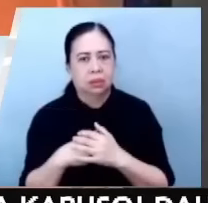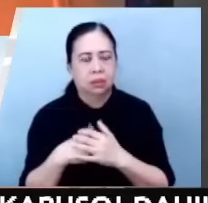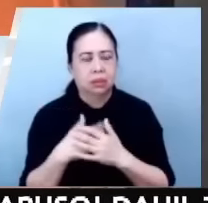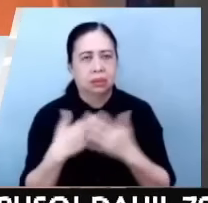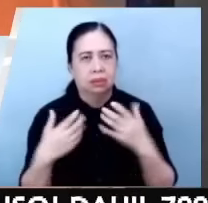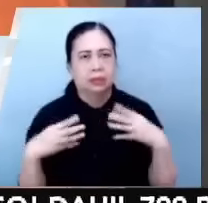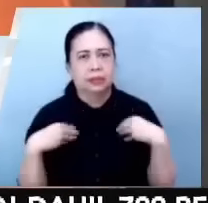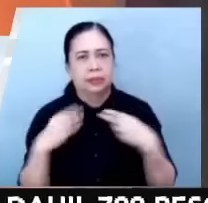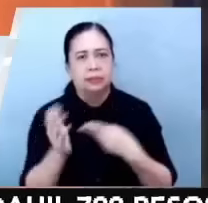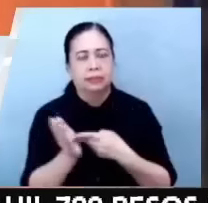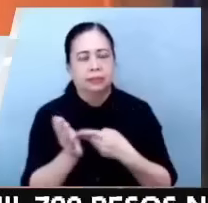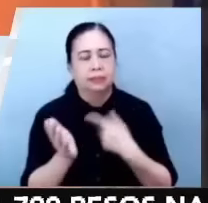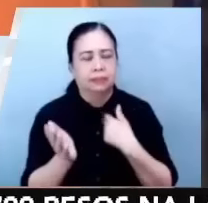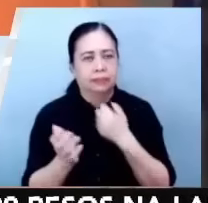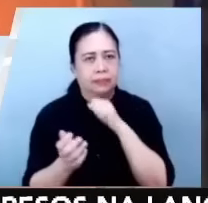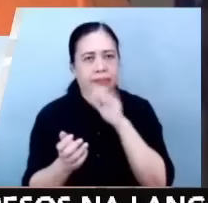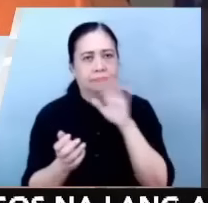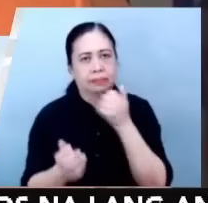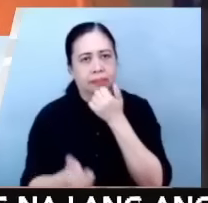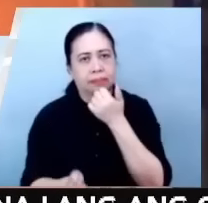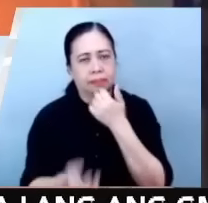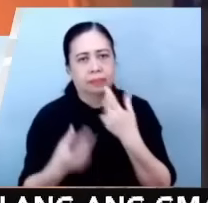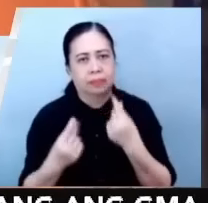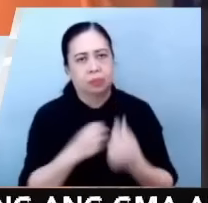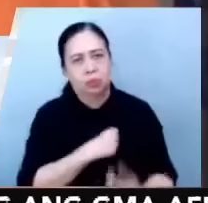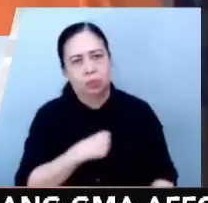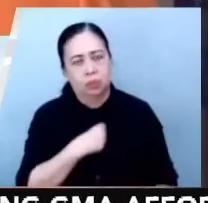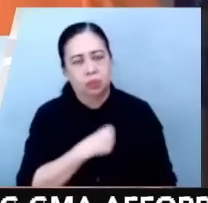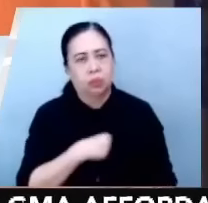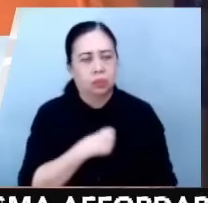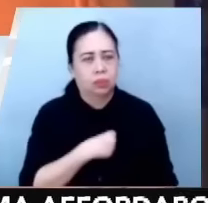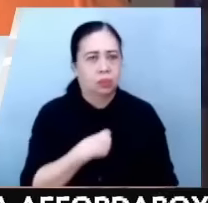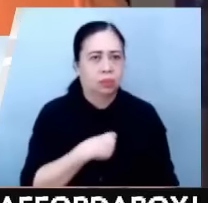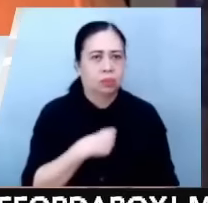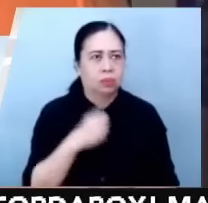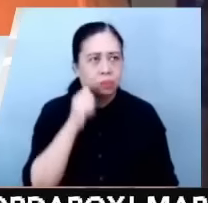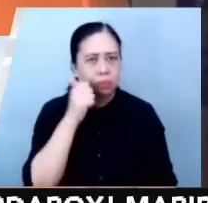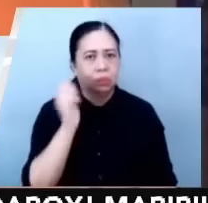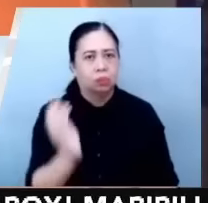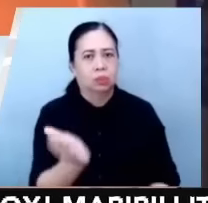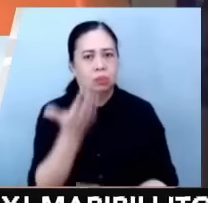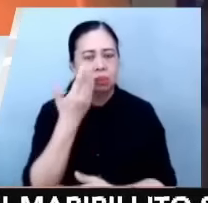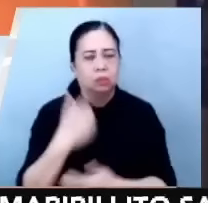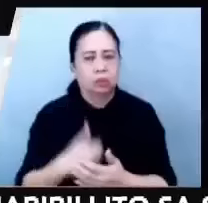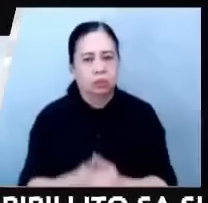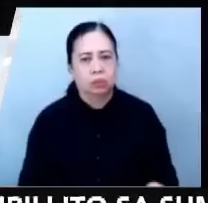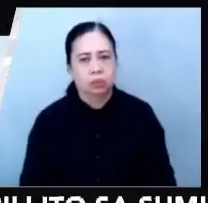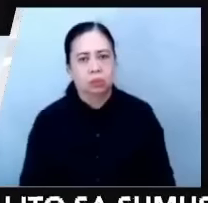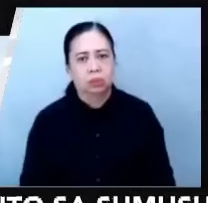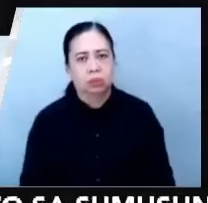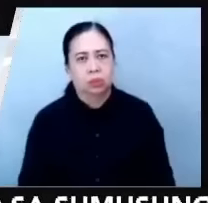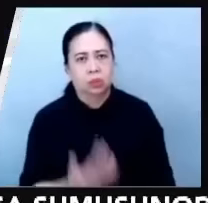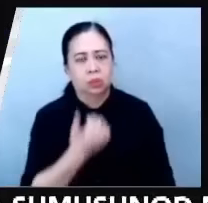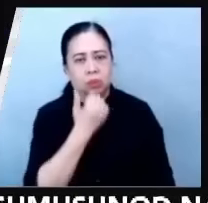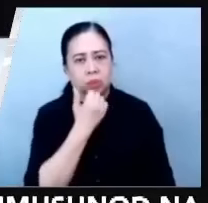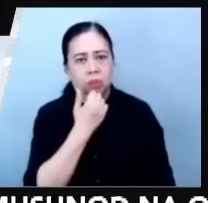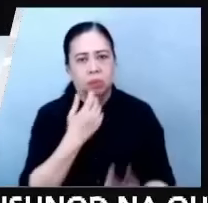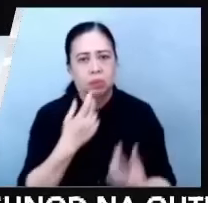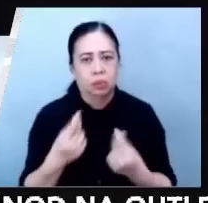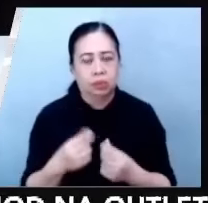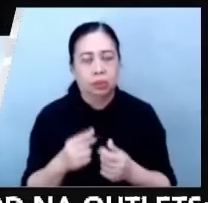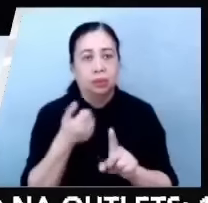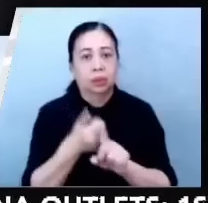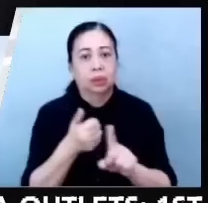ko yung pagkakamali. Pinagsisihan ko rin po agad yung kinabukasan yung ba't kinagawa yun. Sa mismong bahay naman